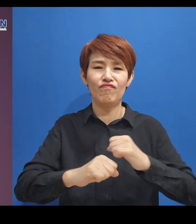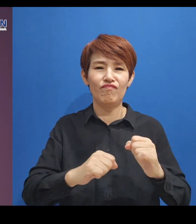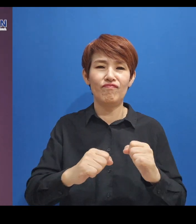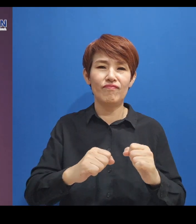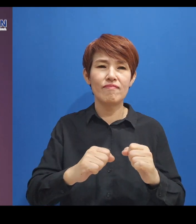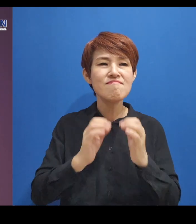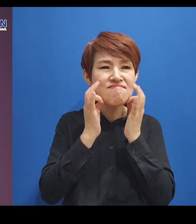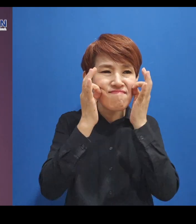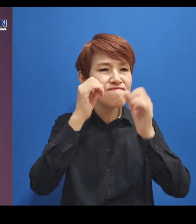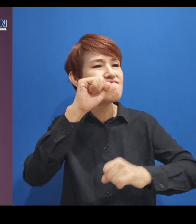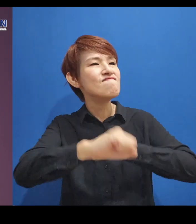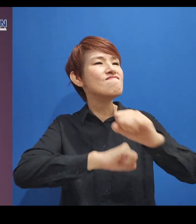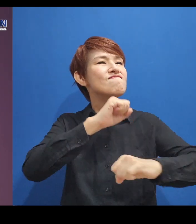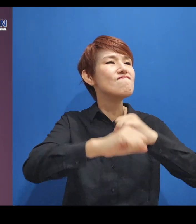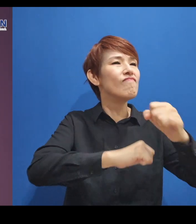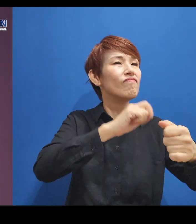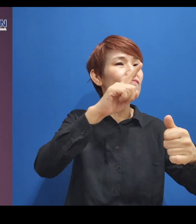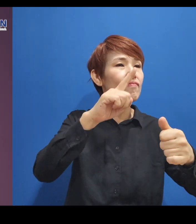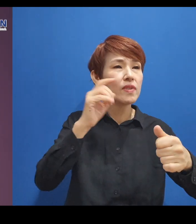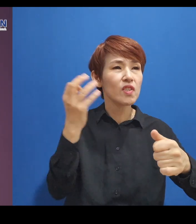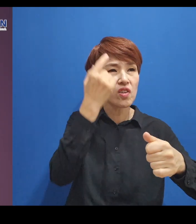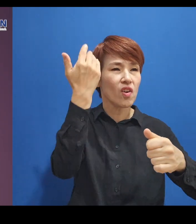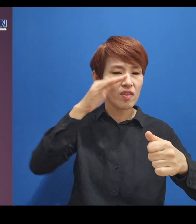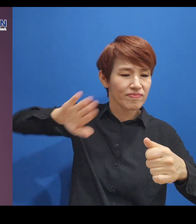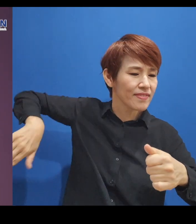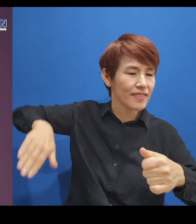마음껏 열심히 마음대로 해버렸어요.